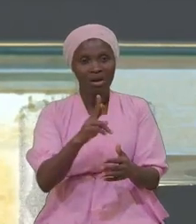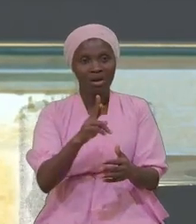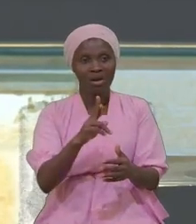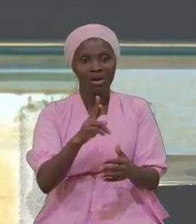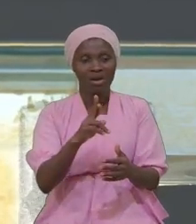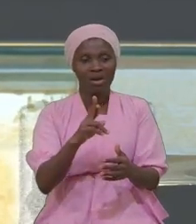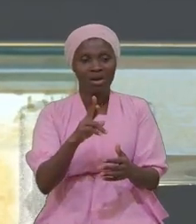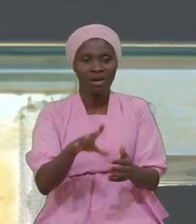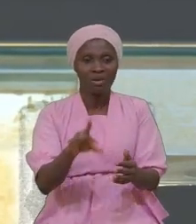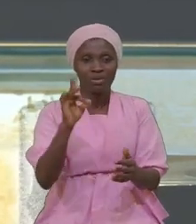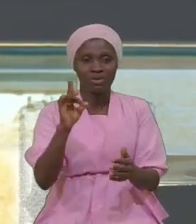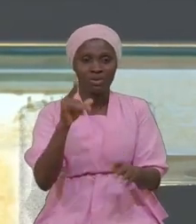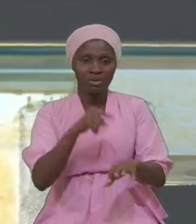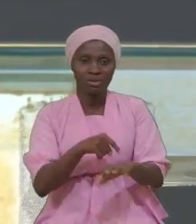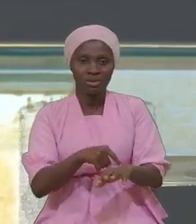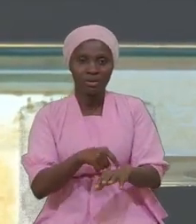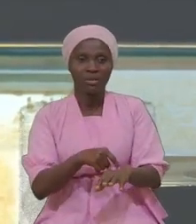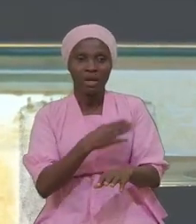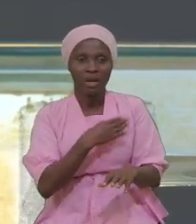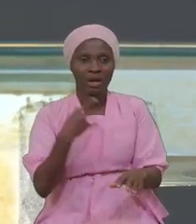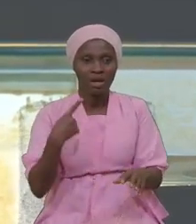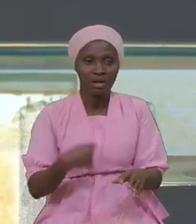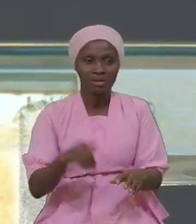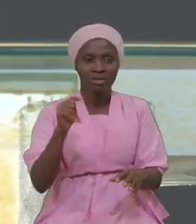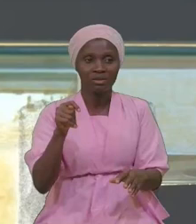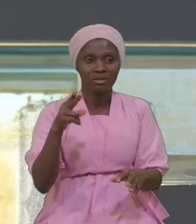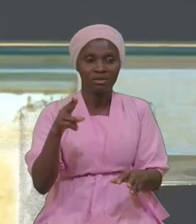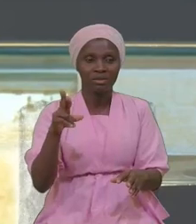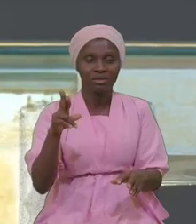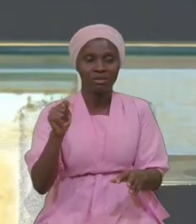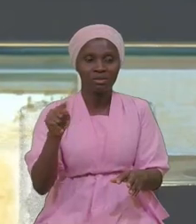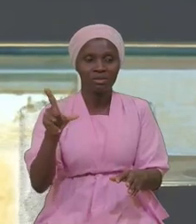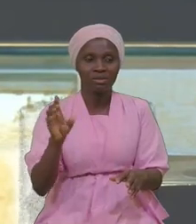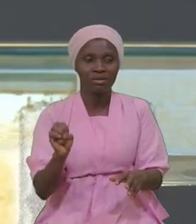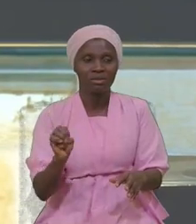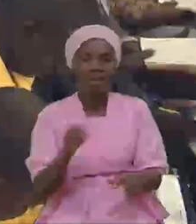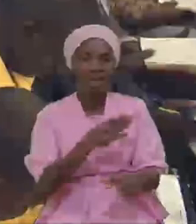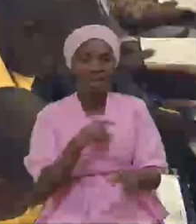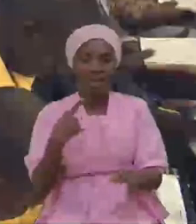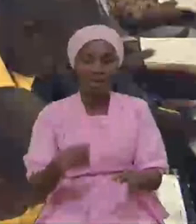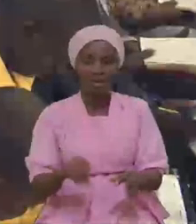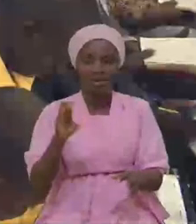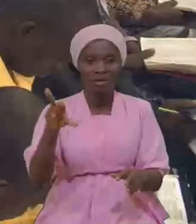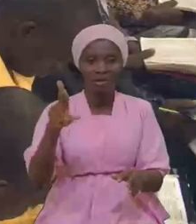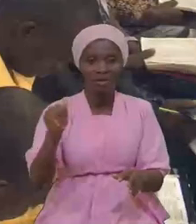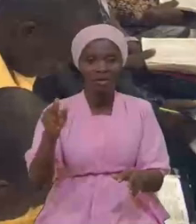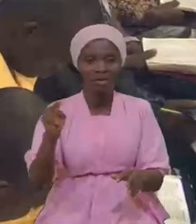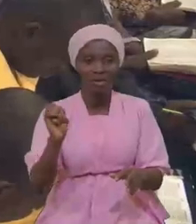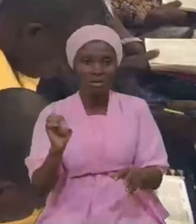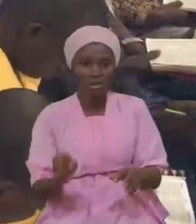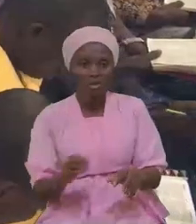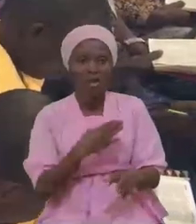sa saison. La tourterelle, l'hirondelle et la grue observent le temps de leur